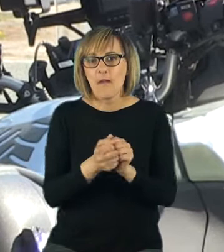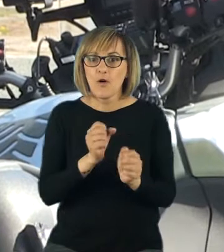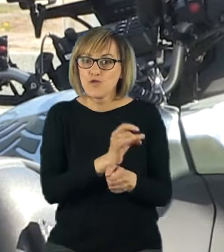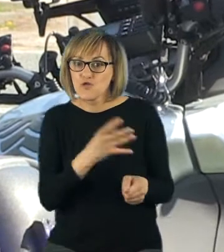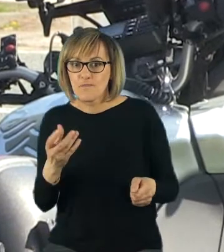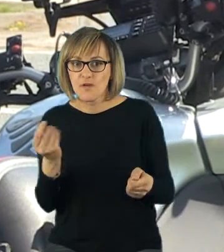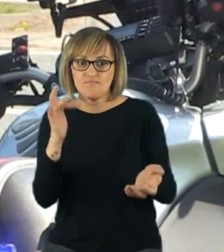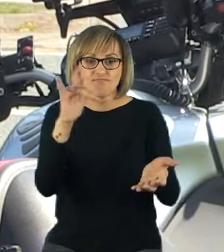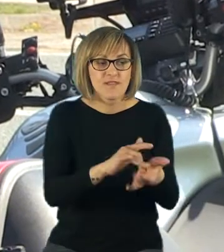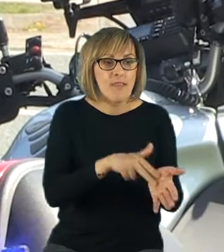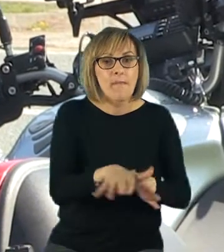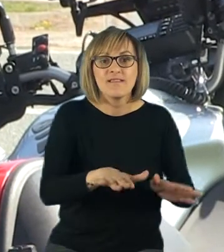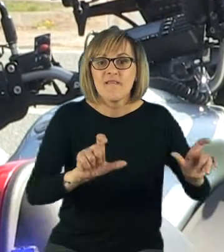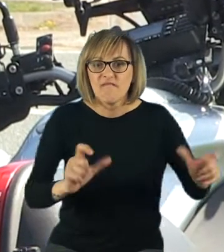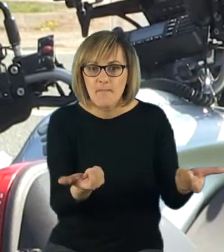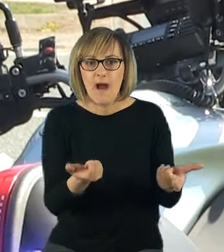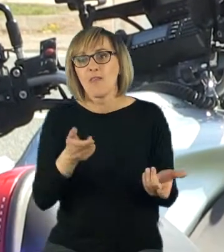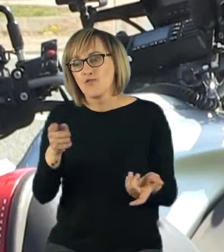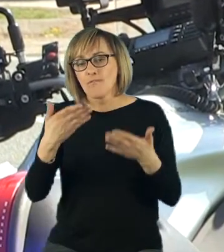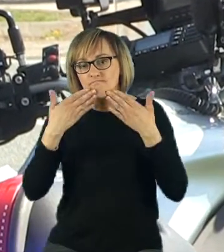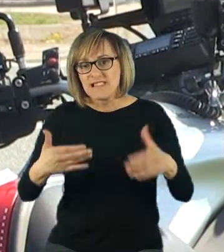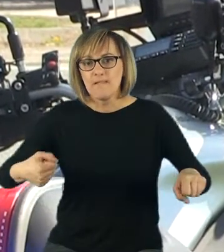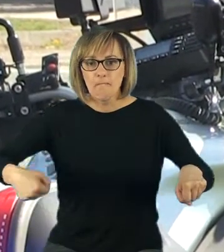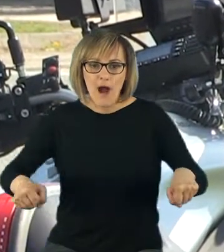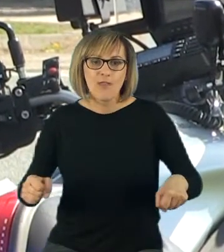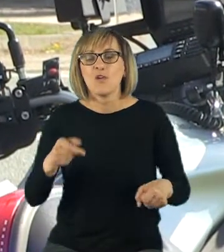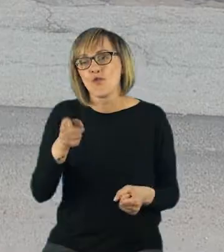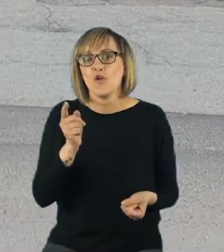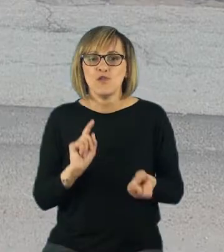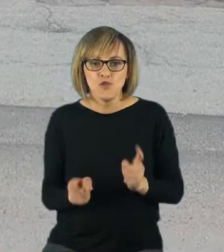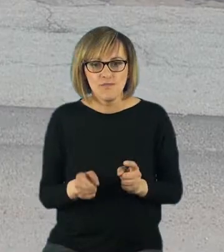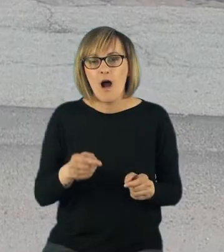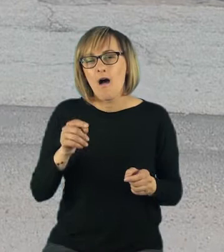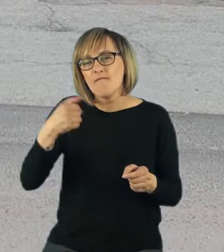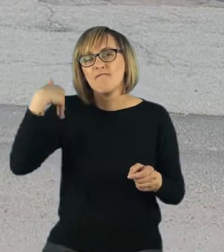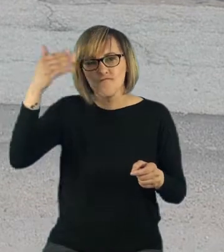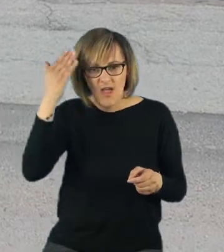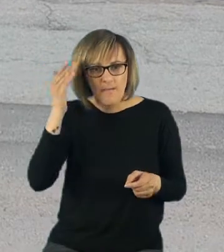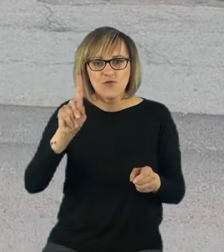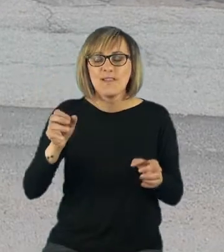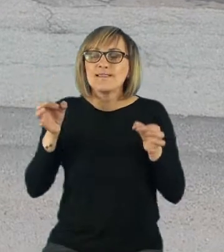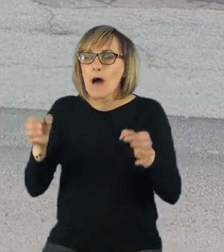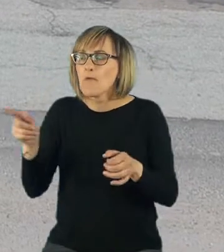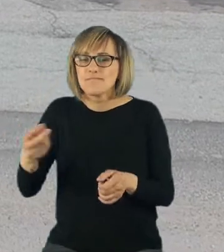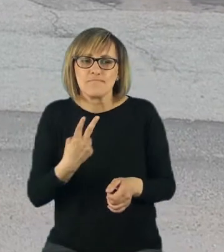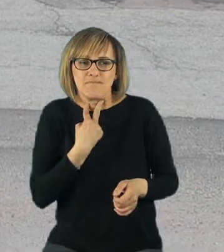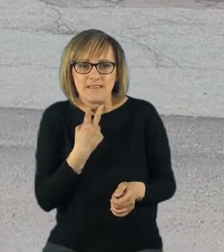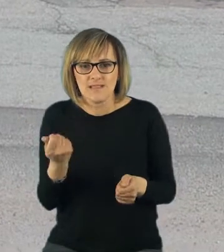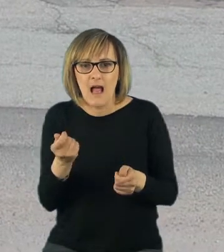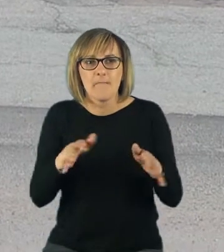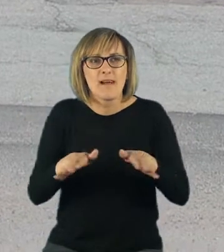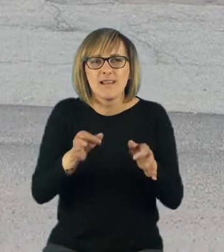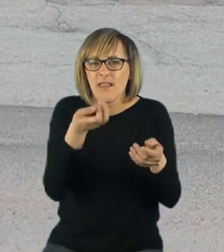co niejednokrotnie dla radiowozu jest niemożliwe bądź utrudnione. Funkcjonariusze zwrócą